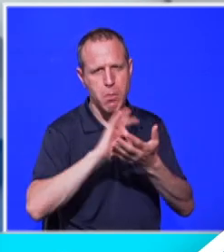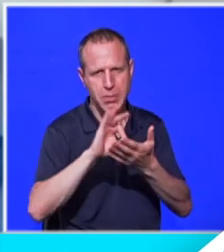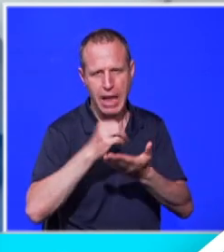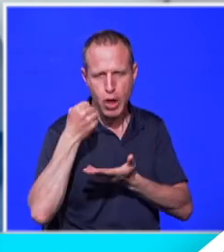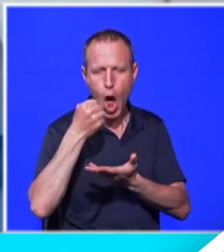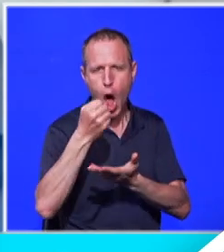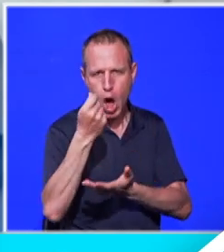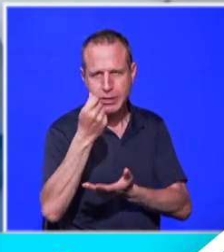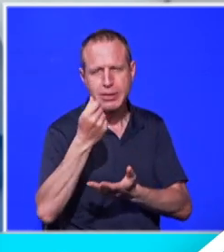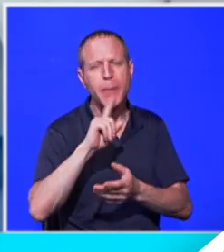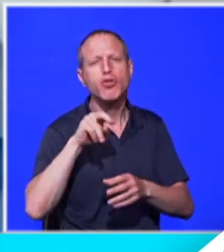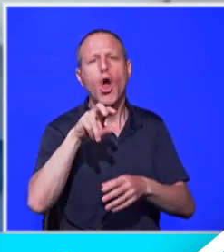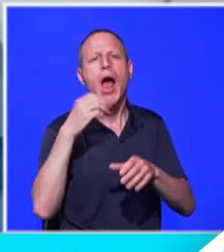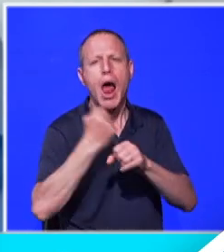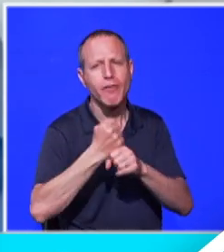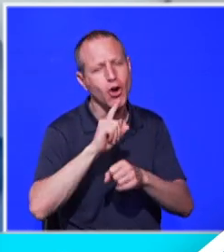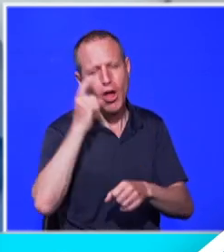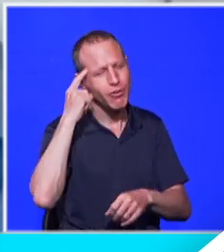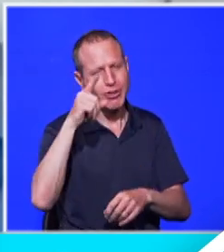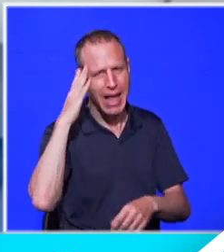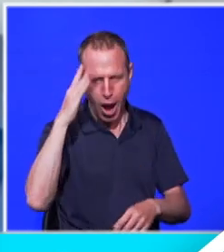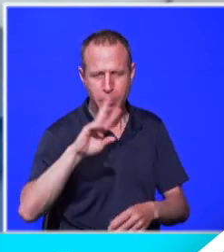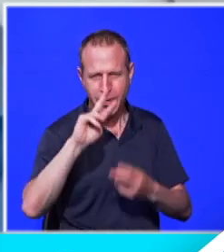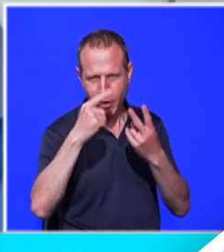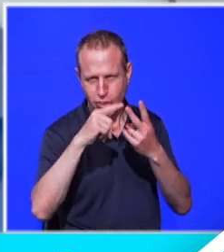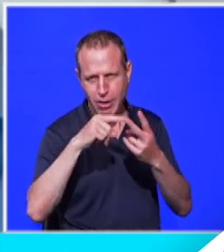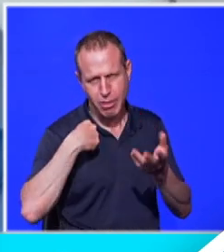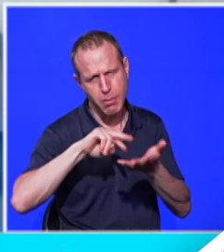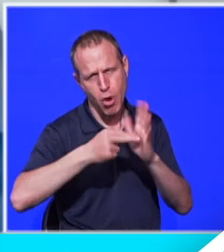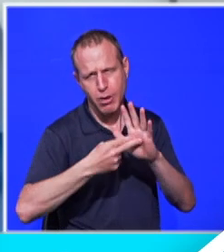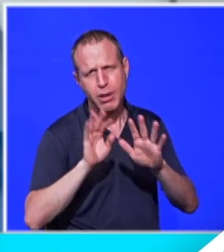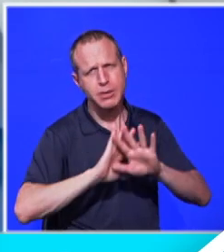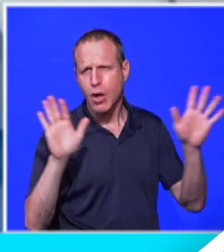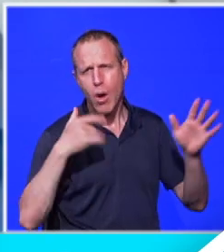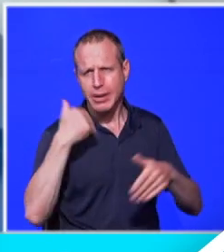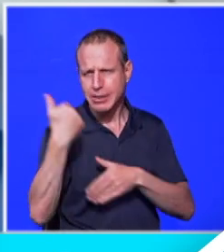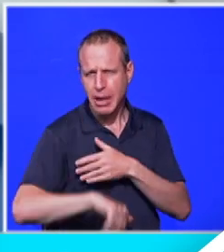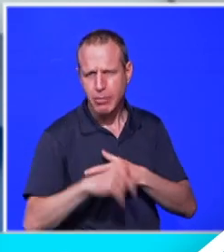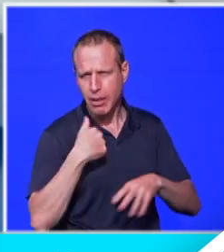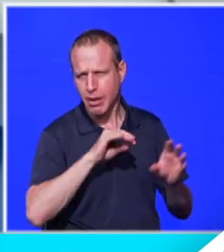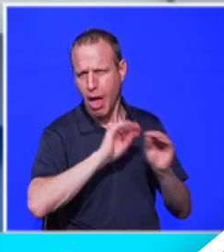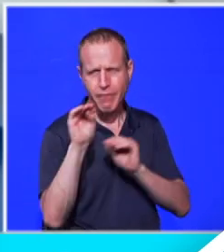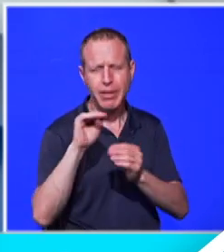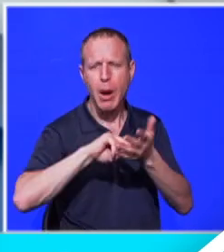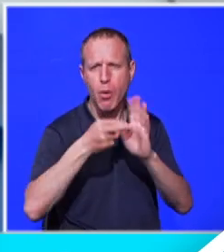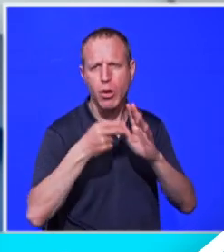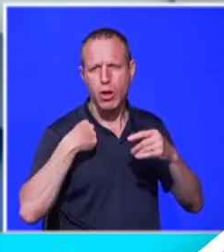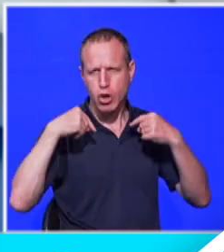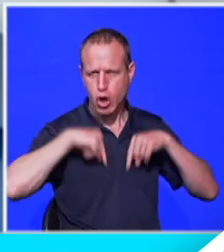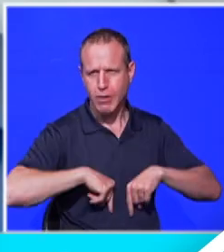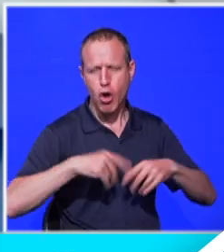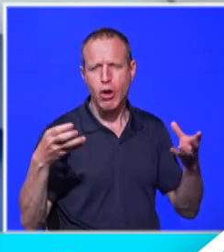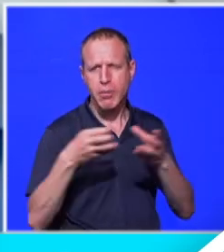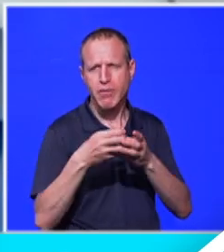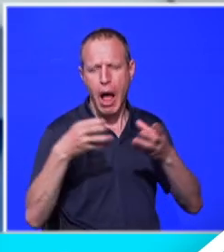לעבוד, לא יחשוב שזה חלום. שנית, אני פוליטיקאי, זהו, אני סיימתי. אני עברתי לפוליטיקה, אני יושב ראש